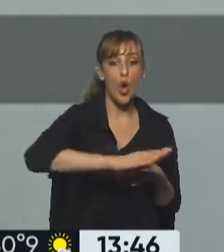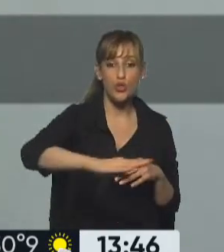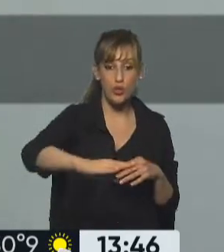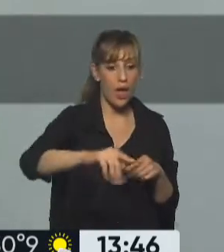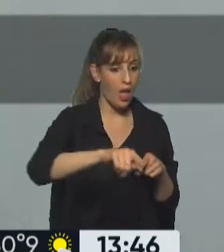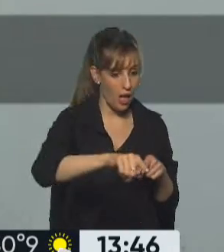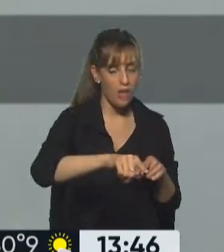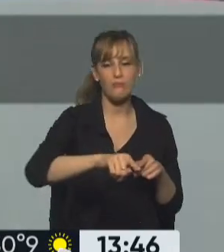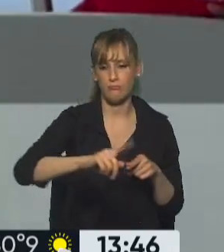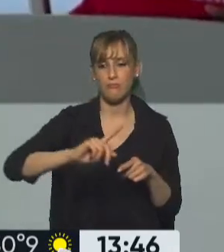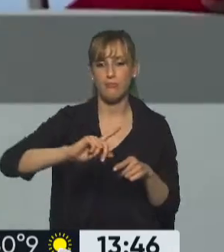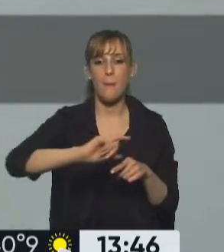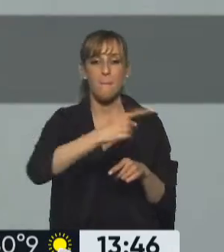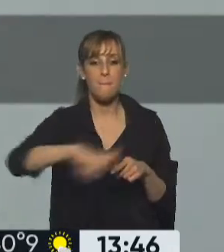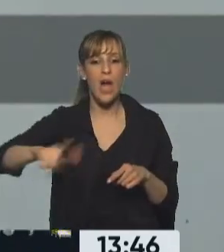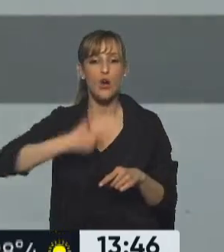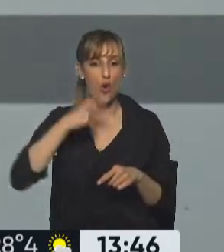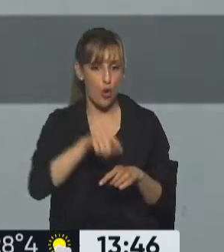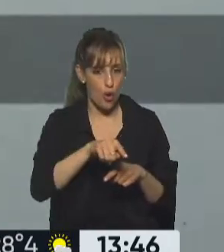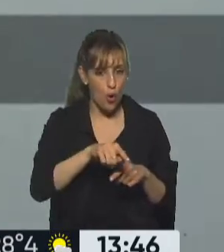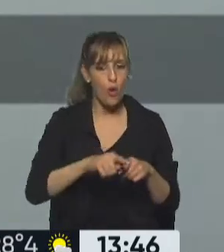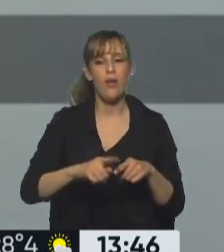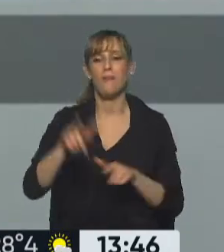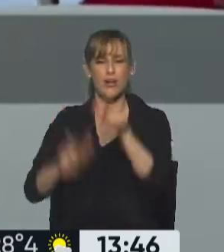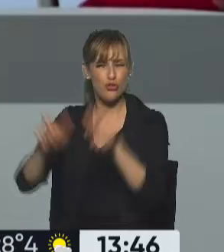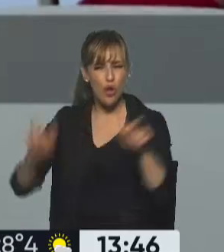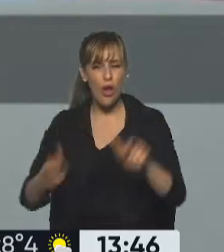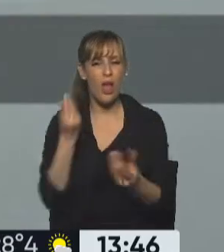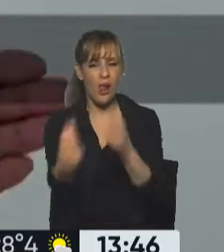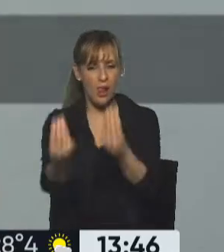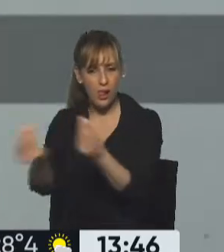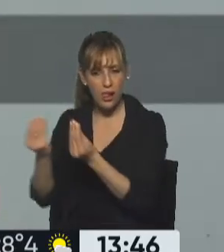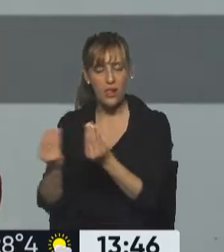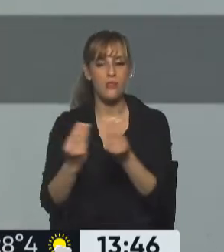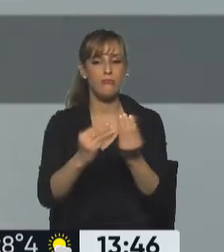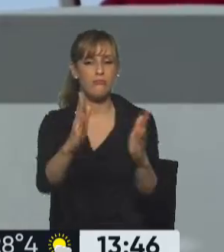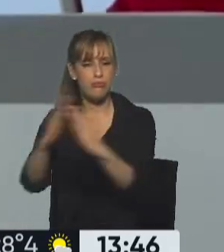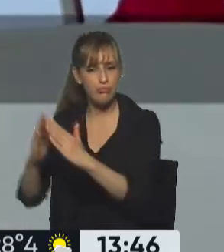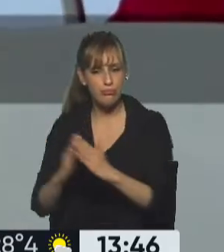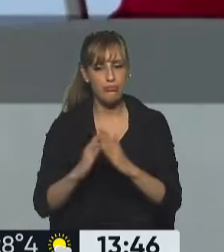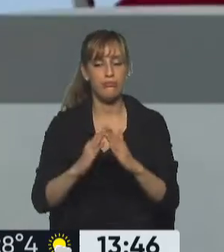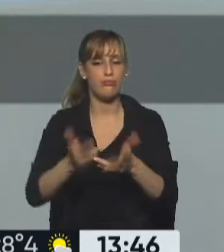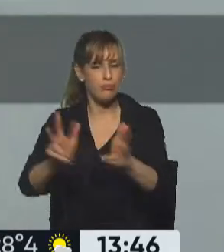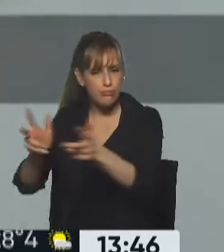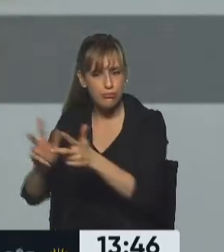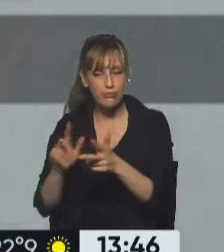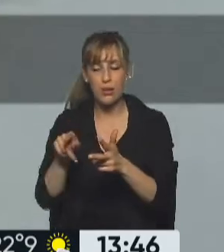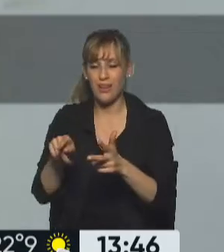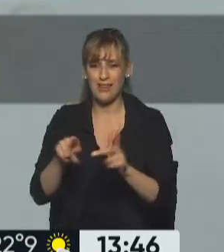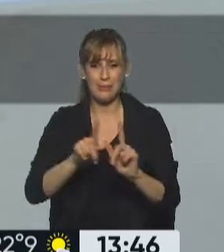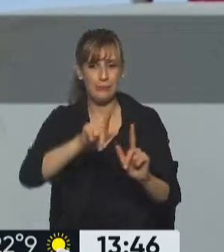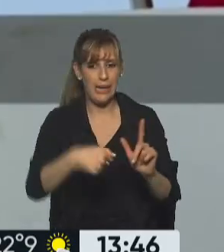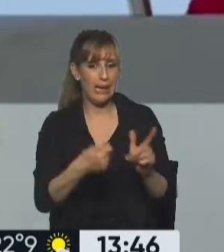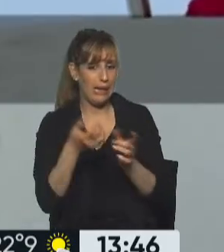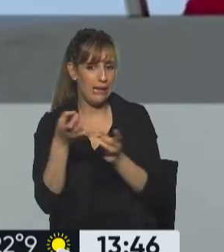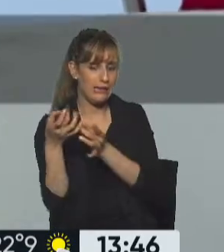لو تبص على الساحل البحر الأحمر في الثمانينات والساحل دلوقتي اتغير جدا. في